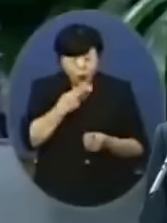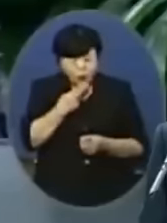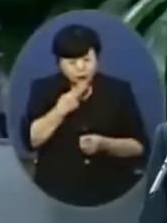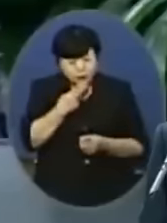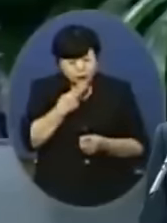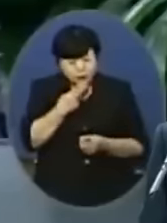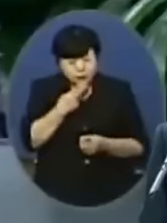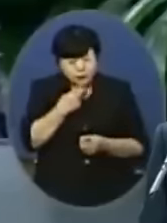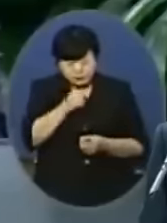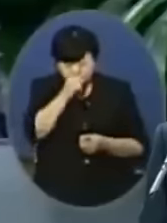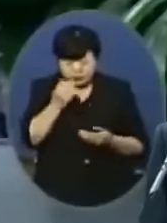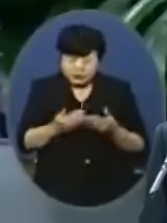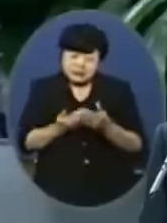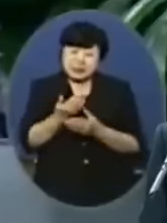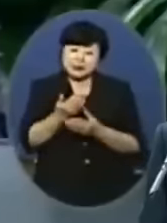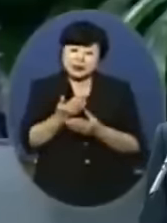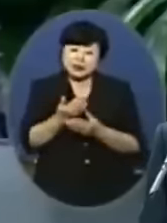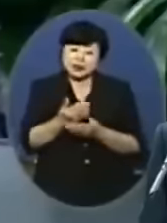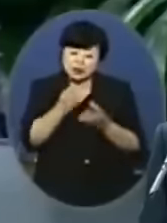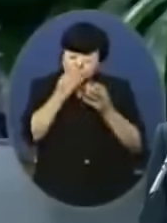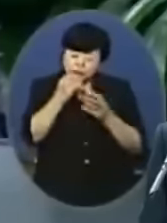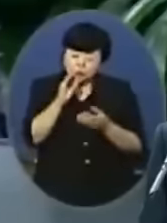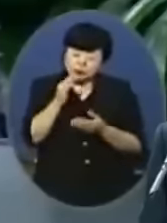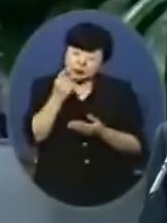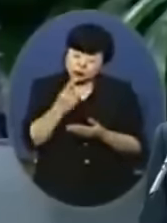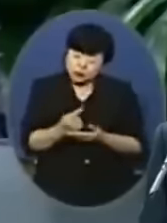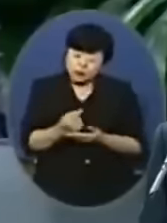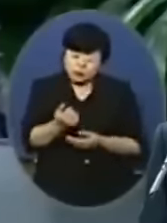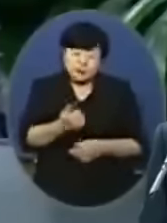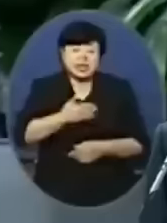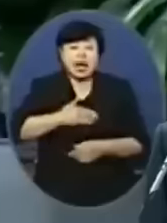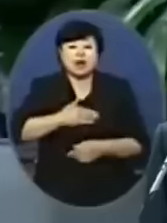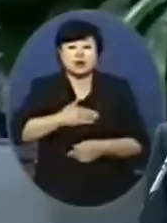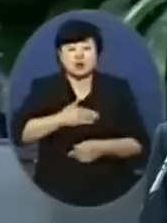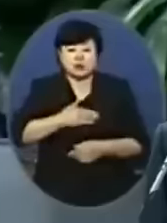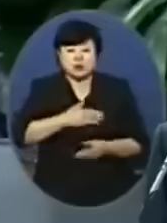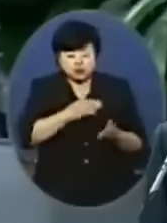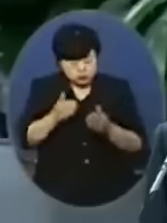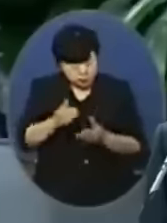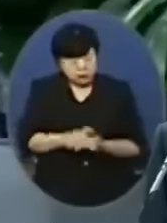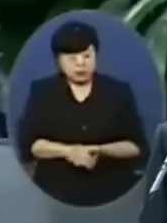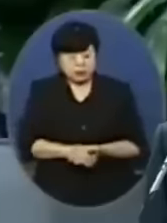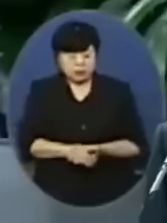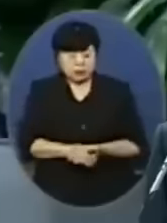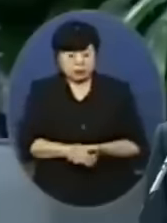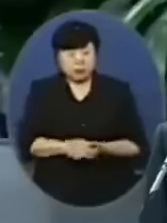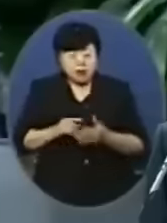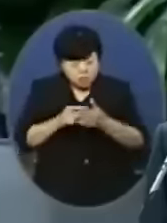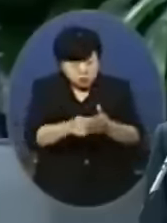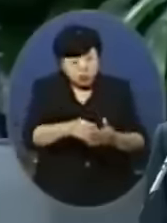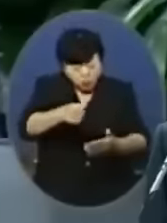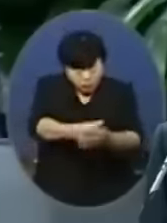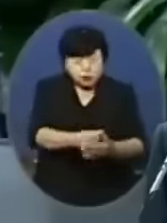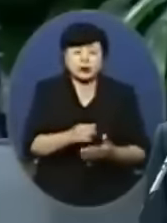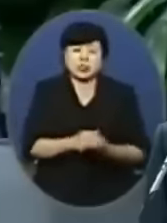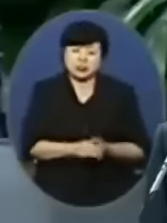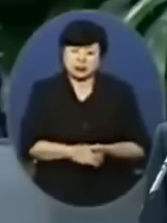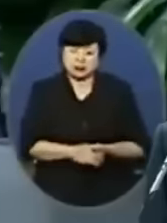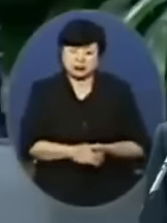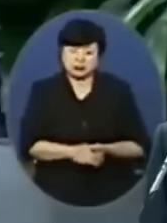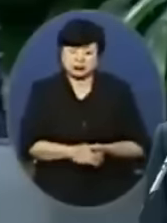일이 생겨오더라 고통이 장차 다가올 것을 알고 극복을 할 각오를 해야 되는